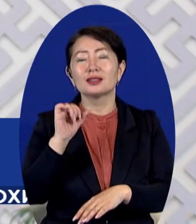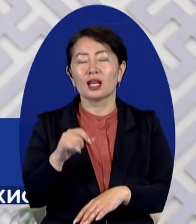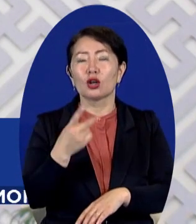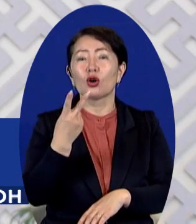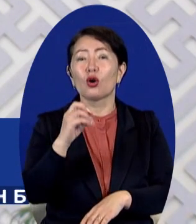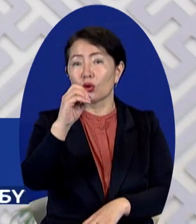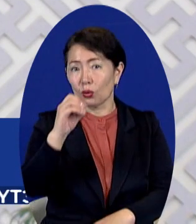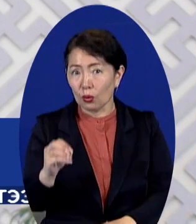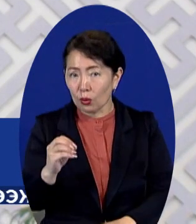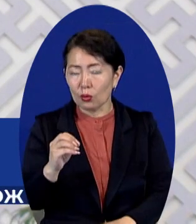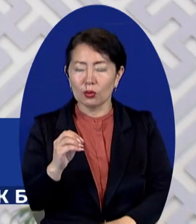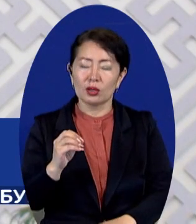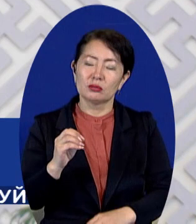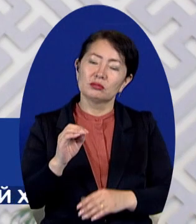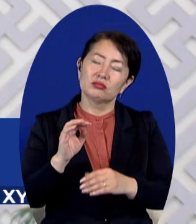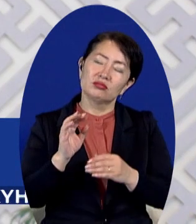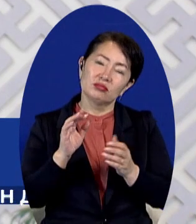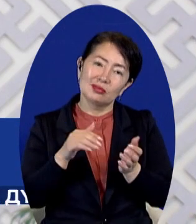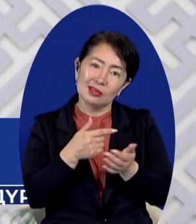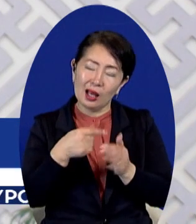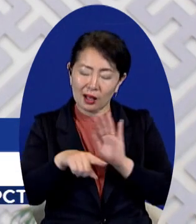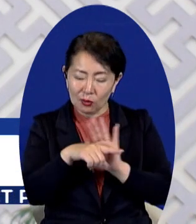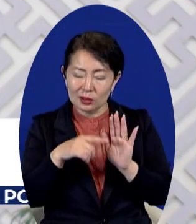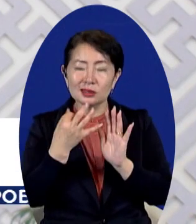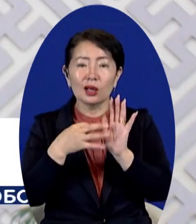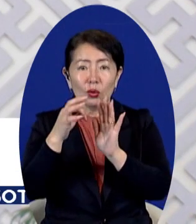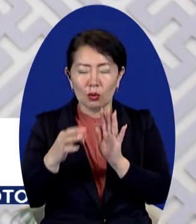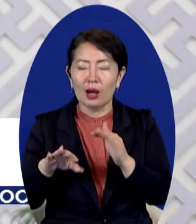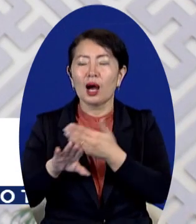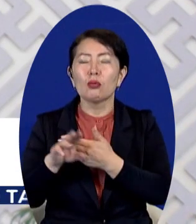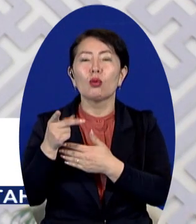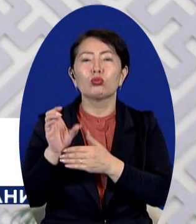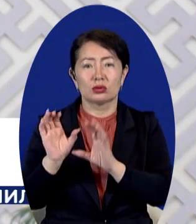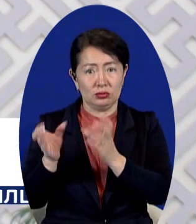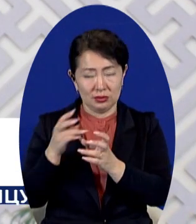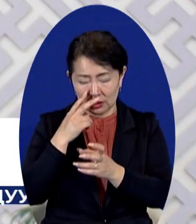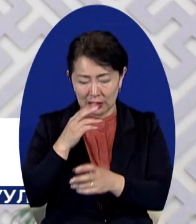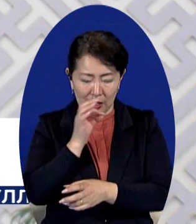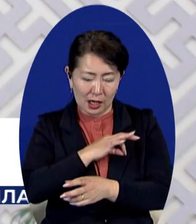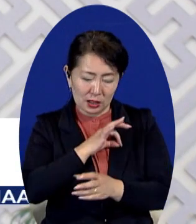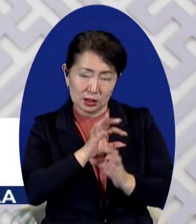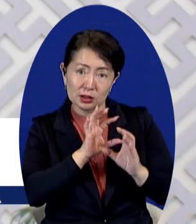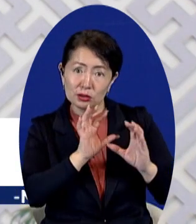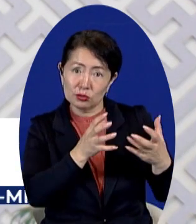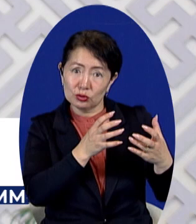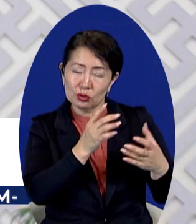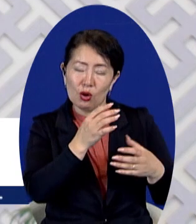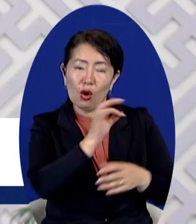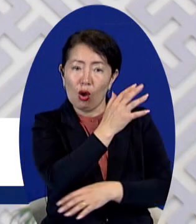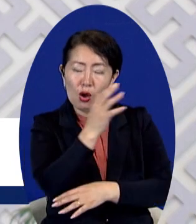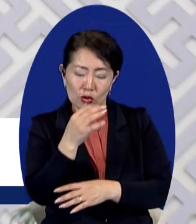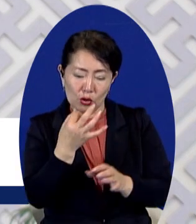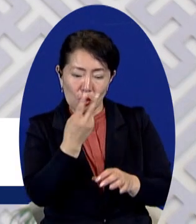ойн үлдсэн одоо 80 гаруй хувь нь бол хамгаалтын үсгийн ойн а гэж үзэж байна. Тэгэхээр ашиглалтын үсгийн ойд одоо 20 гаруй хувьд нь л одоо